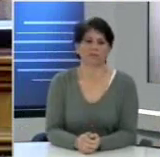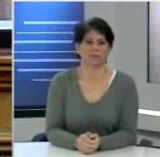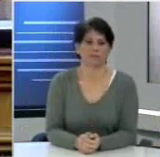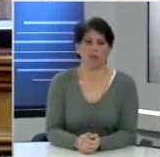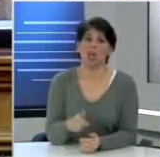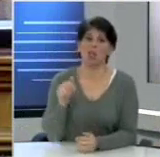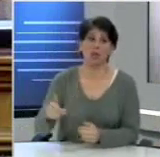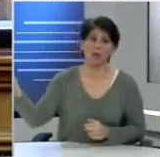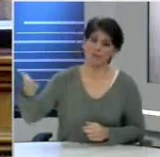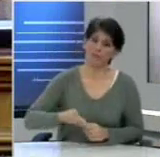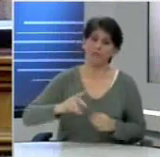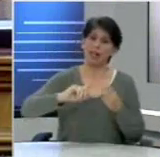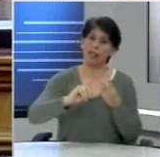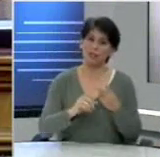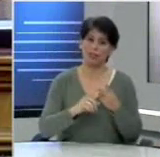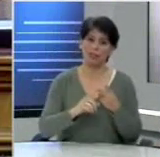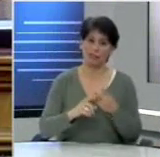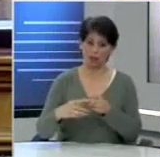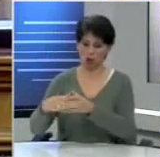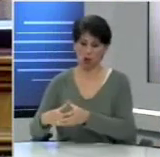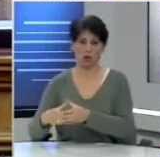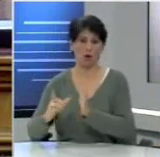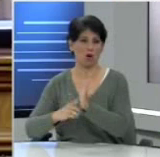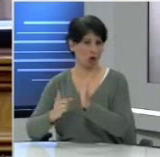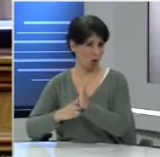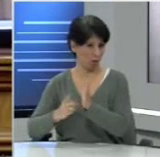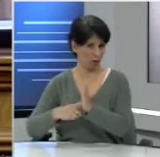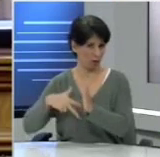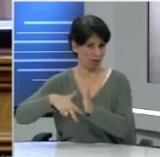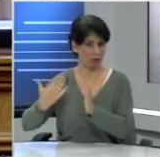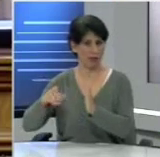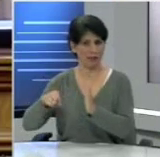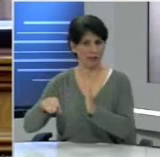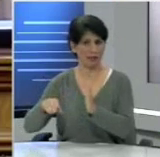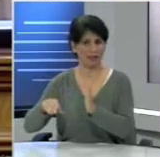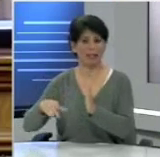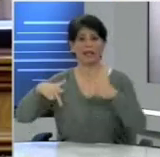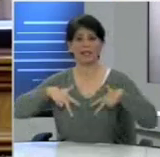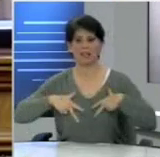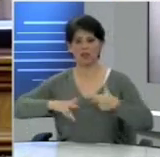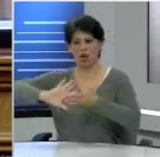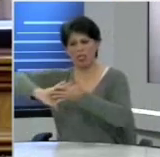Και έρχομαι τώρα στο δεύτερο κορμό των νομοθετημάτων της κυβέρνησης που αφορά στο κράτος οροστρωτήρα.